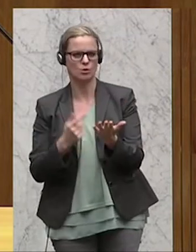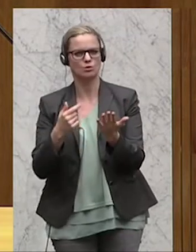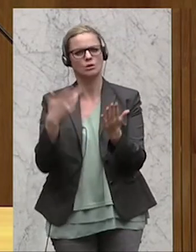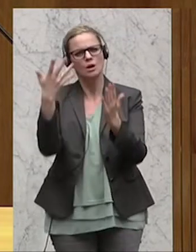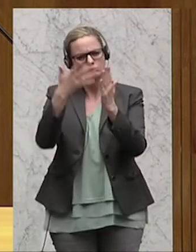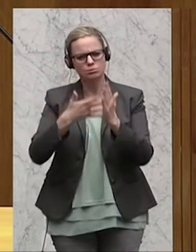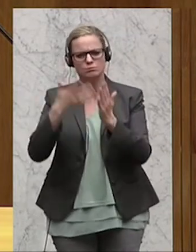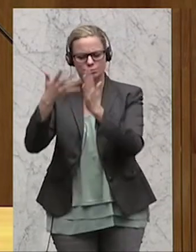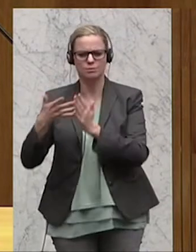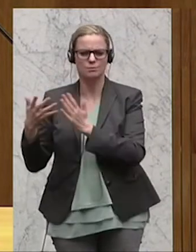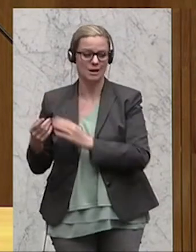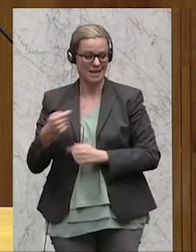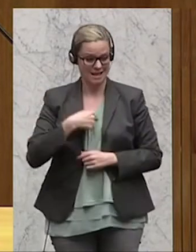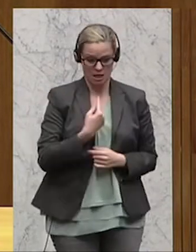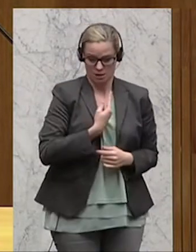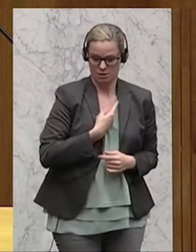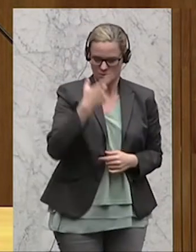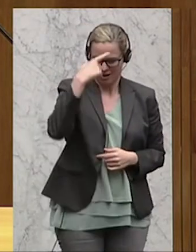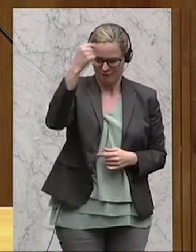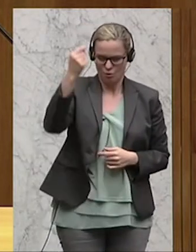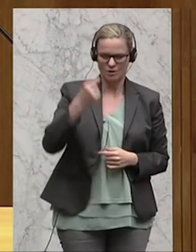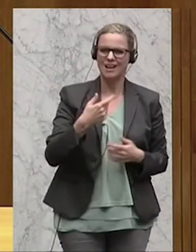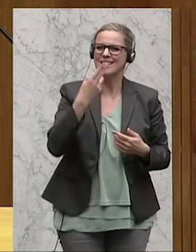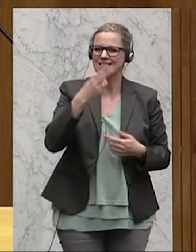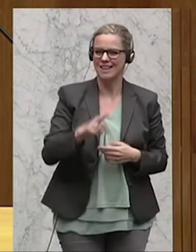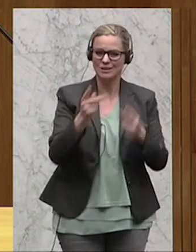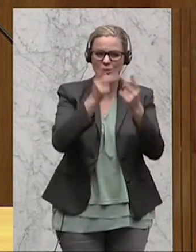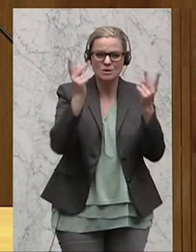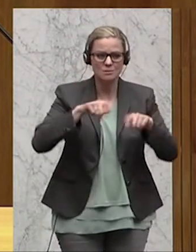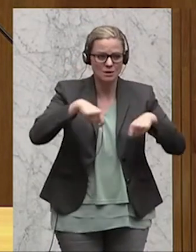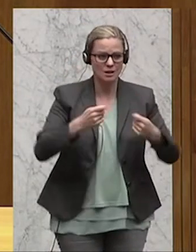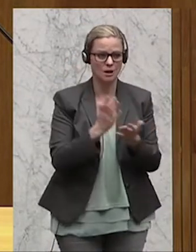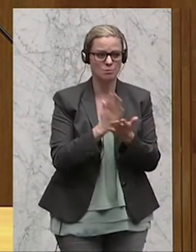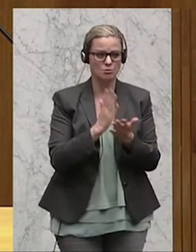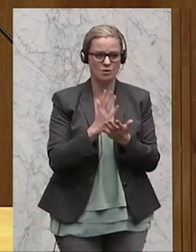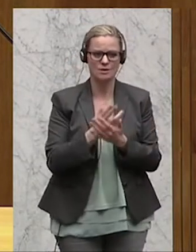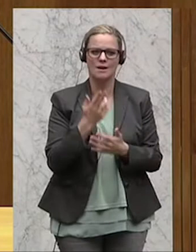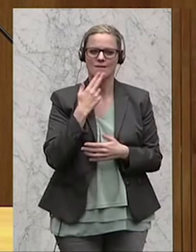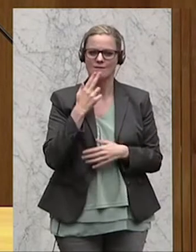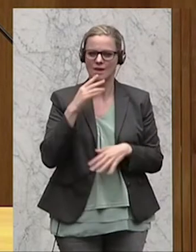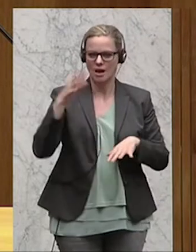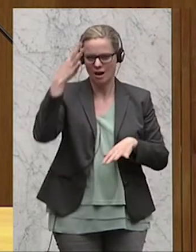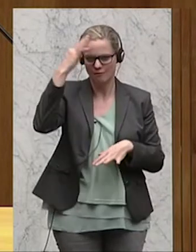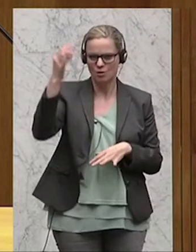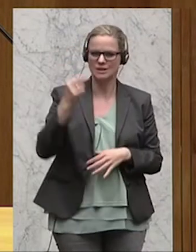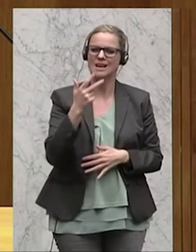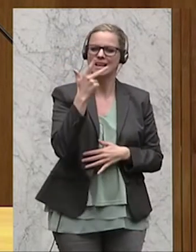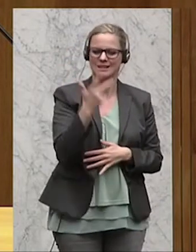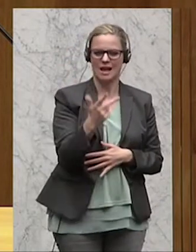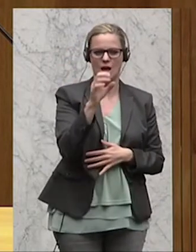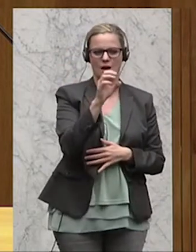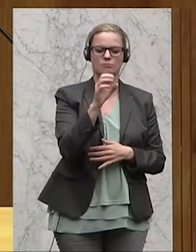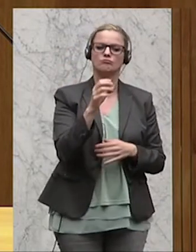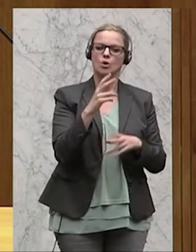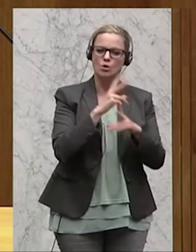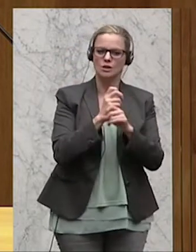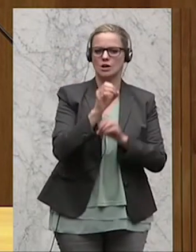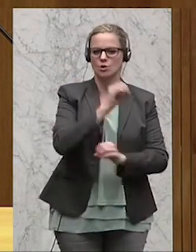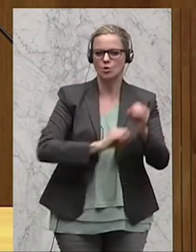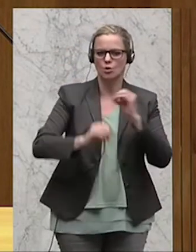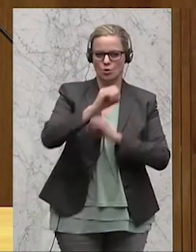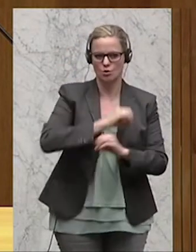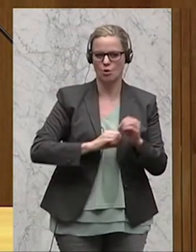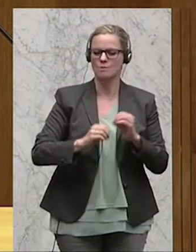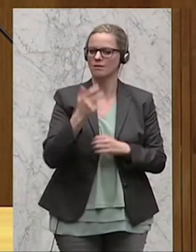mehr. Das ist nicht was, was ich hier erfunden habe. Dieses Konzept gibt es von drei österreichischen Ökonomen, Jakob Capella, Bernhard Schütz